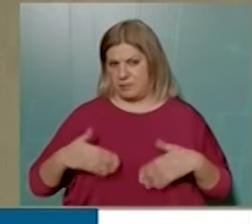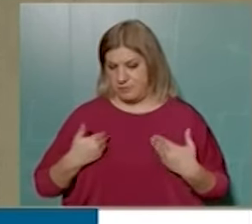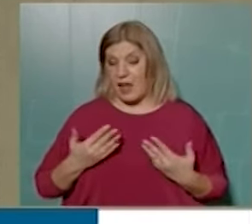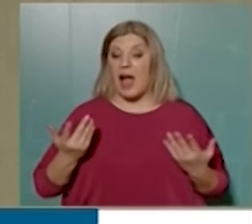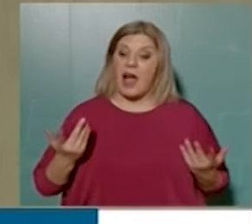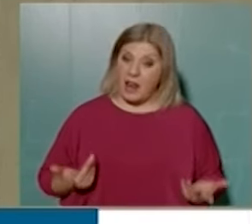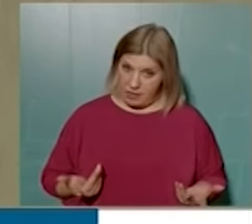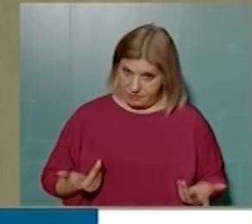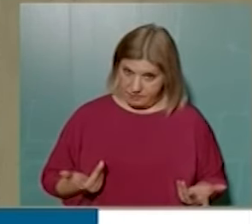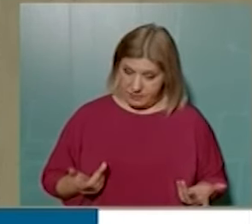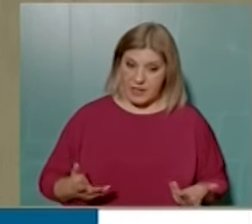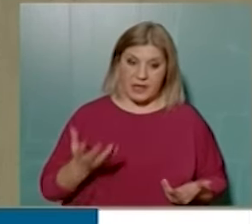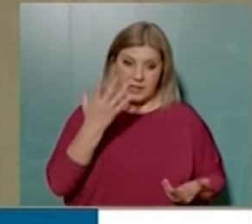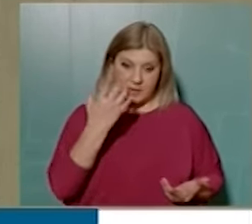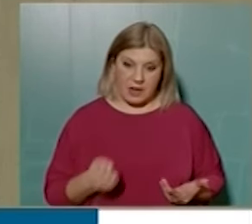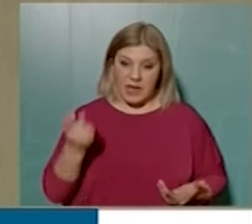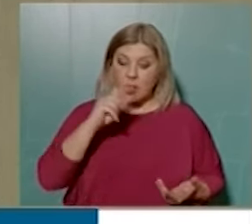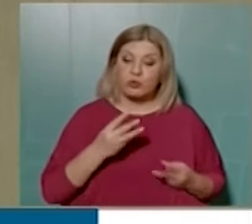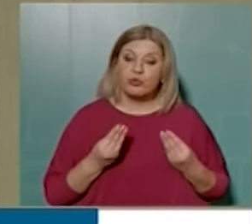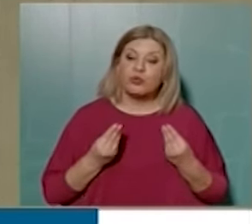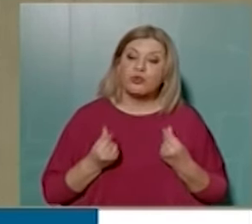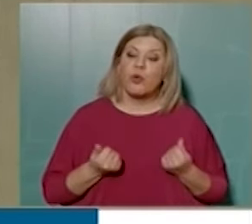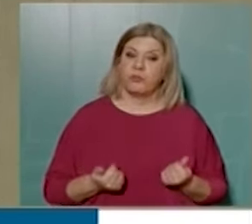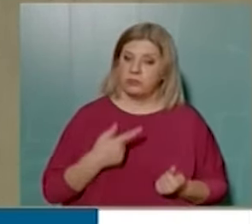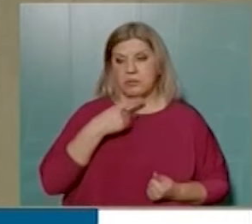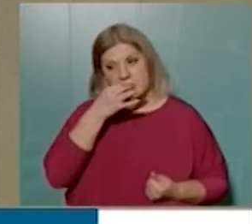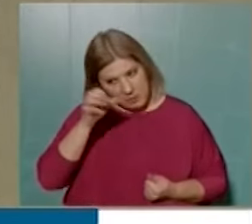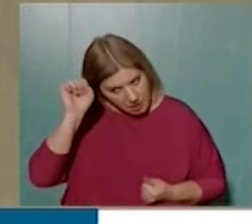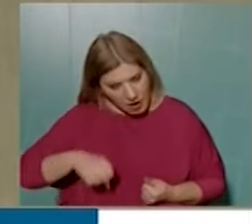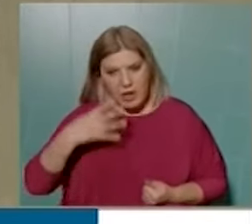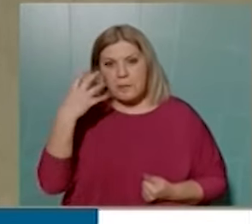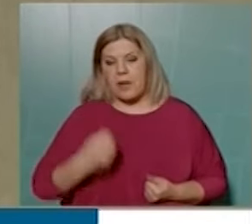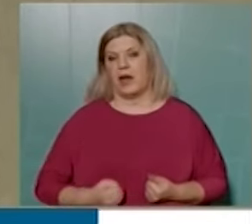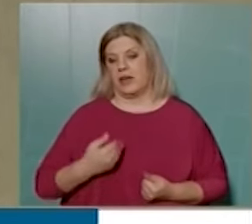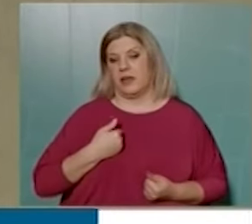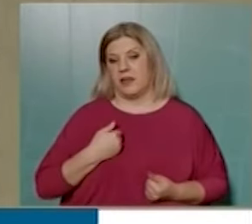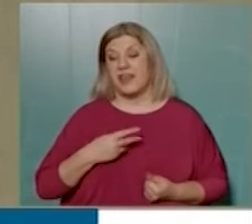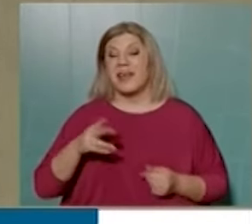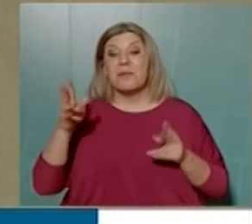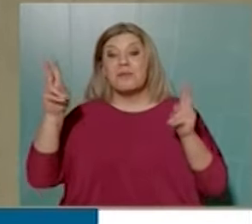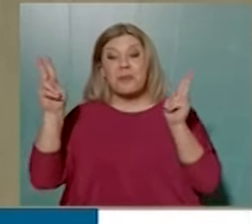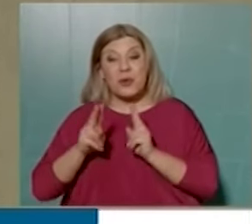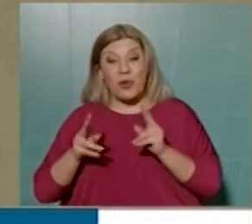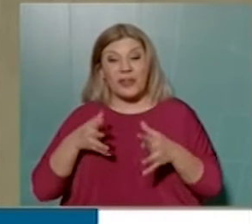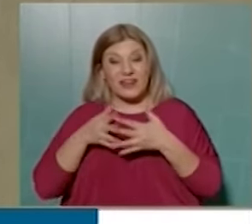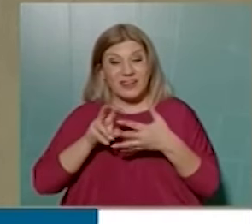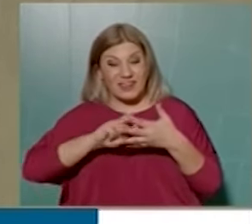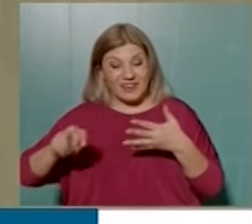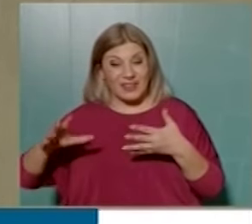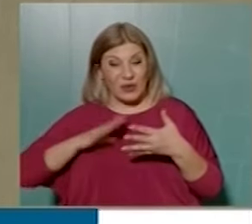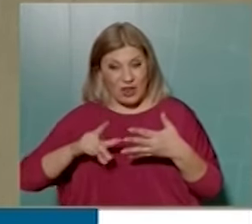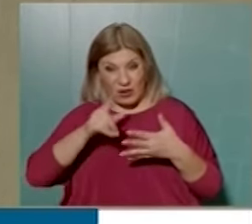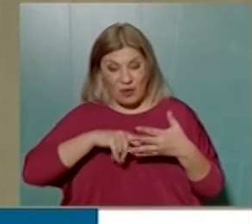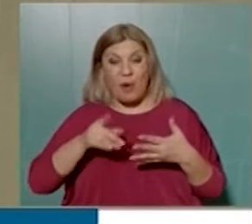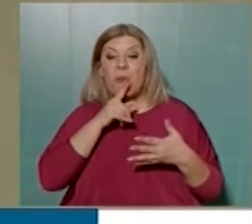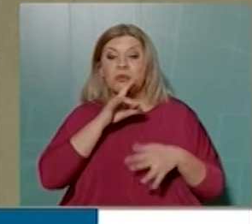αλλά υπάρχει άλλος δρόμος εμείς λέμε ότι υπάρχει και εκεί που μειώθηκαν τα δημοτικά τέλη για το λαό όπως